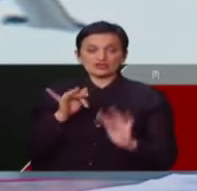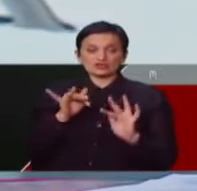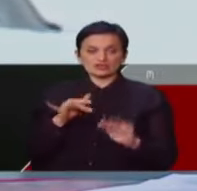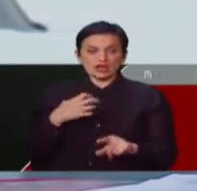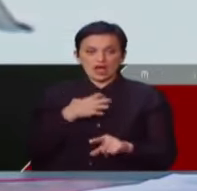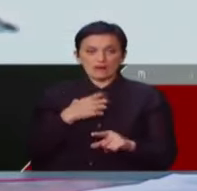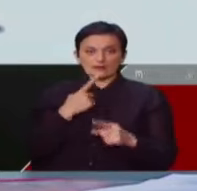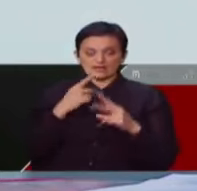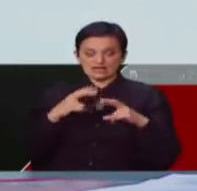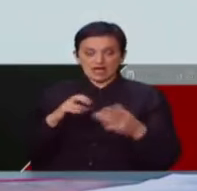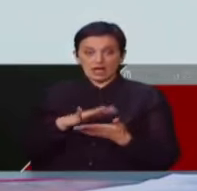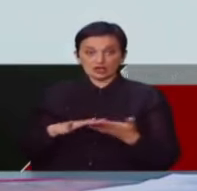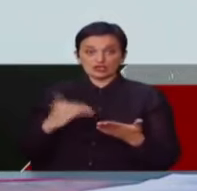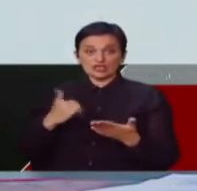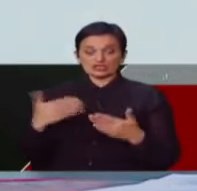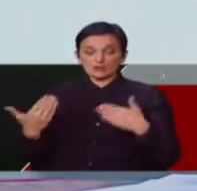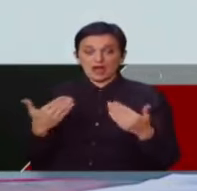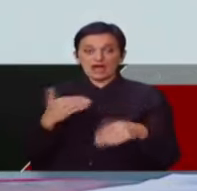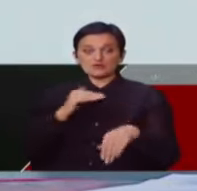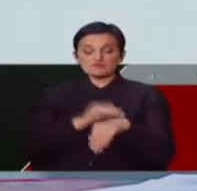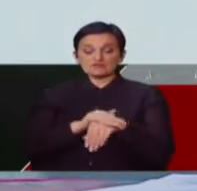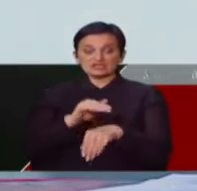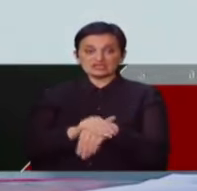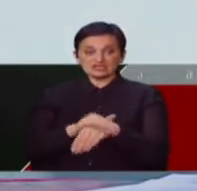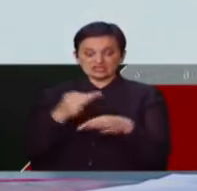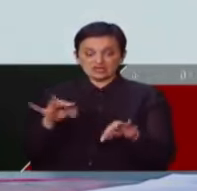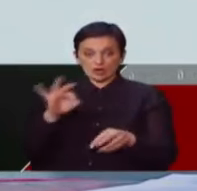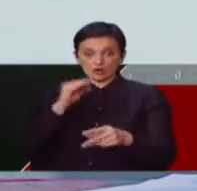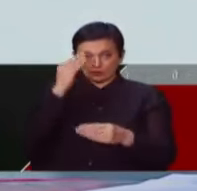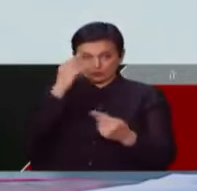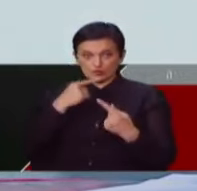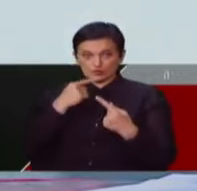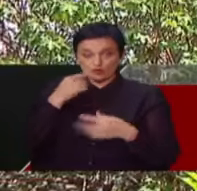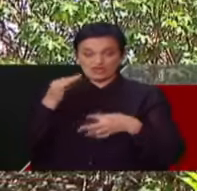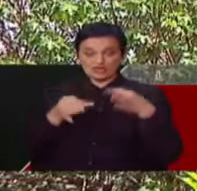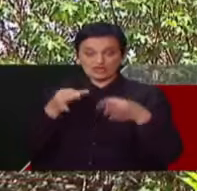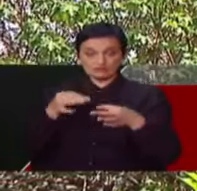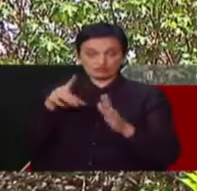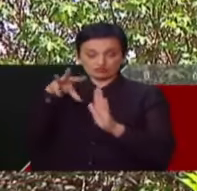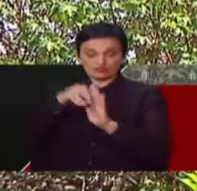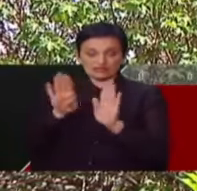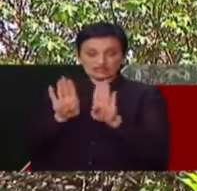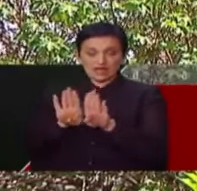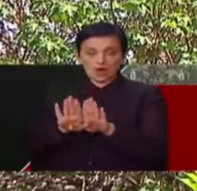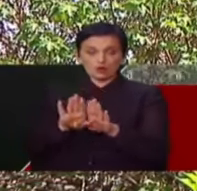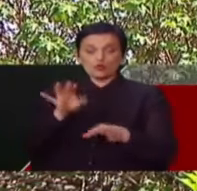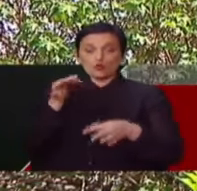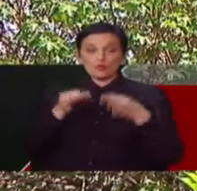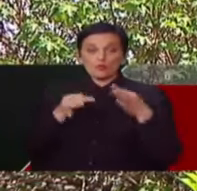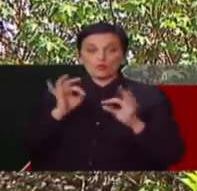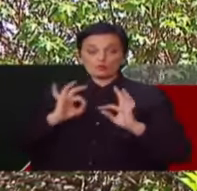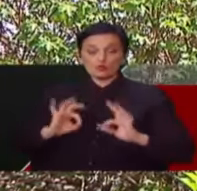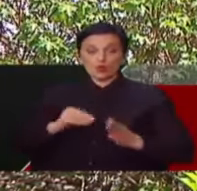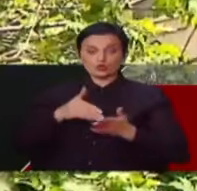арсебит гансахлулат гагрдзелдеба. Дгэс пхарэбма, мткеце булэбэбис дасашвэбобазе имшэлэс процесси дахурул режимши мимдинарэобда. Моса мартлэм